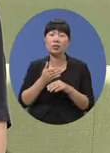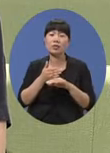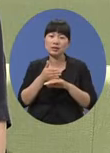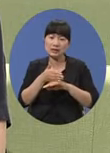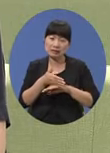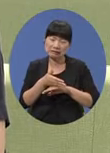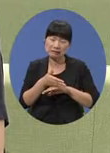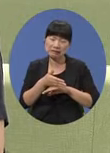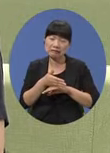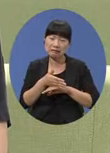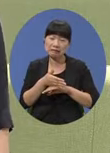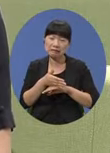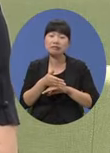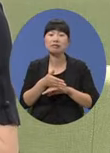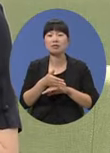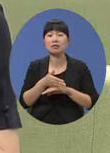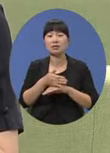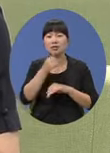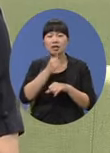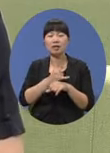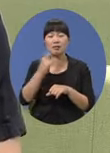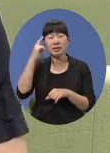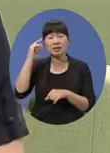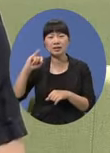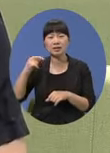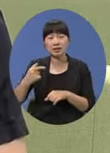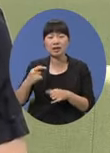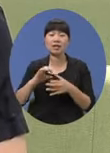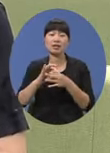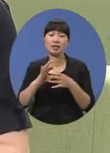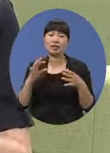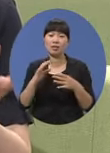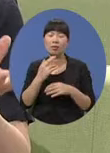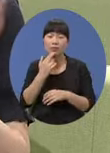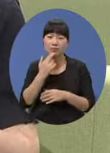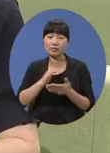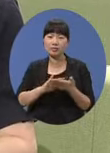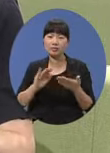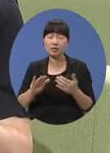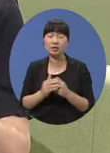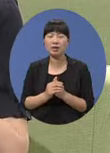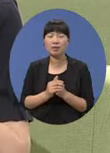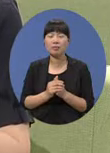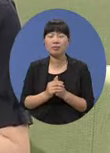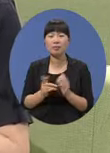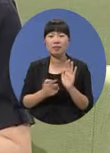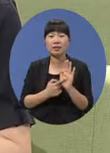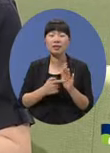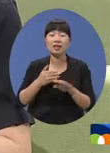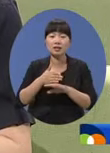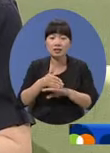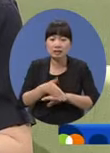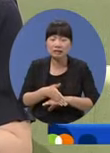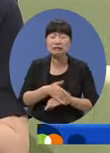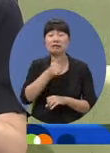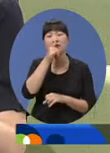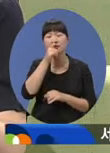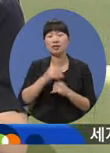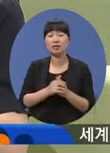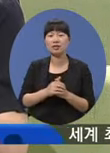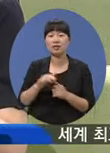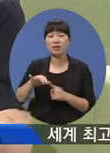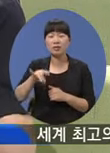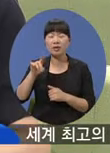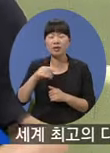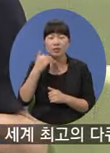기질이지 않았을까 이게 예상이 돼요. 근데 그건 지능하고 전혀 관련이 없습니다. 그러니까 반응성이 좀 이렇게 늦은 아이가 있어요. 그러니까